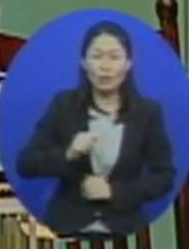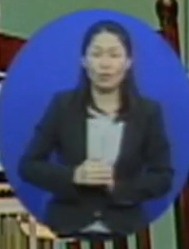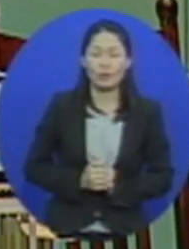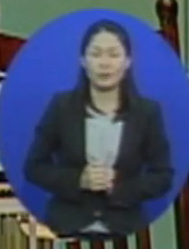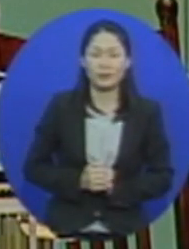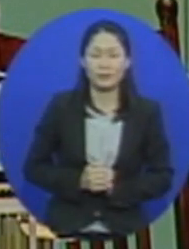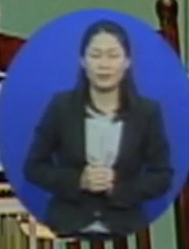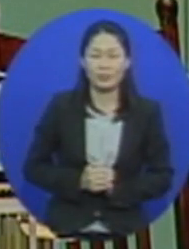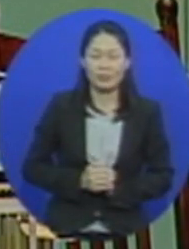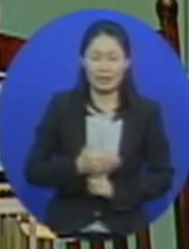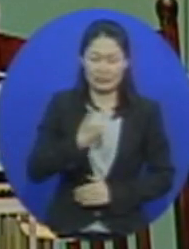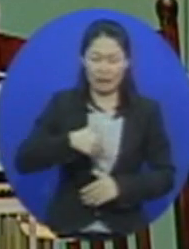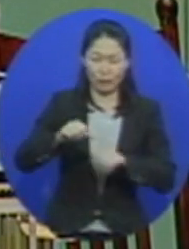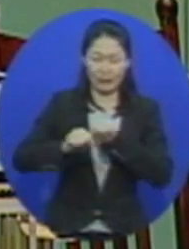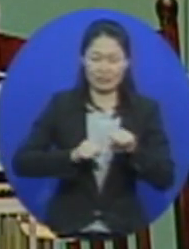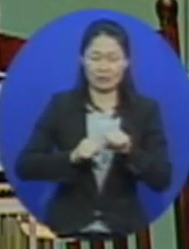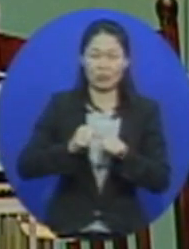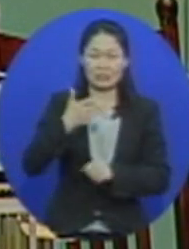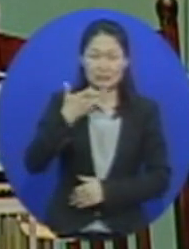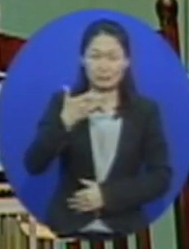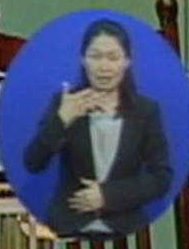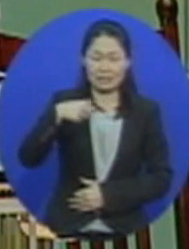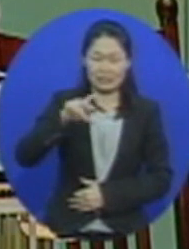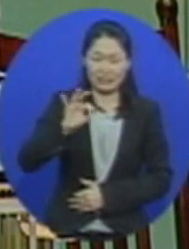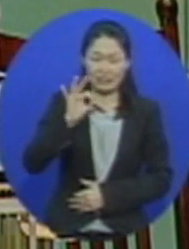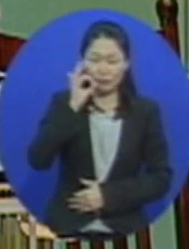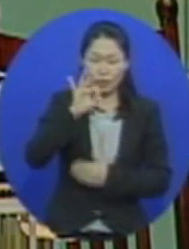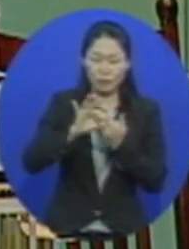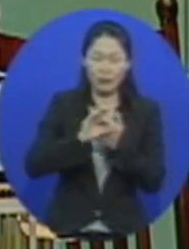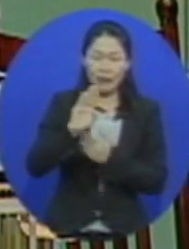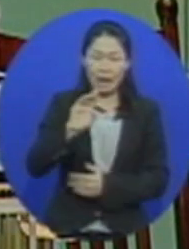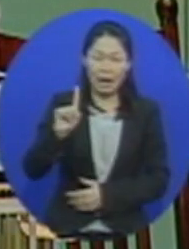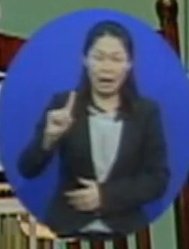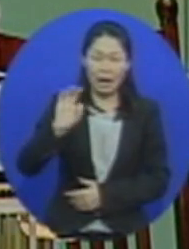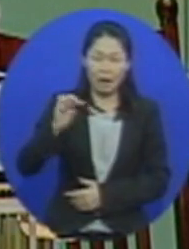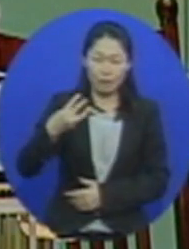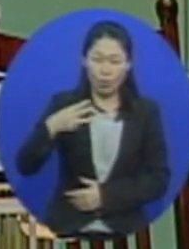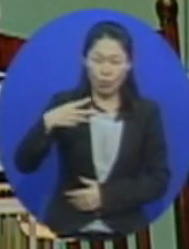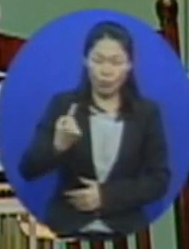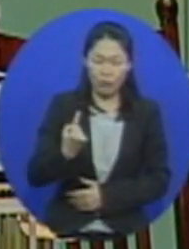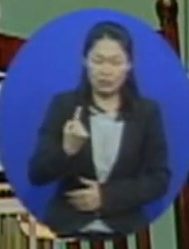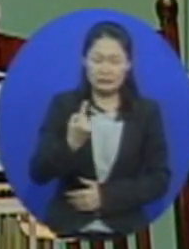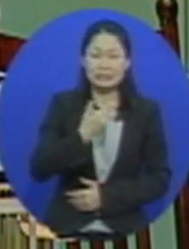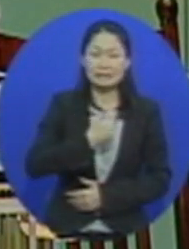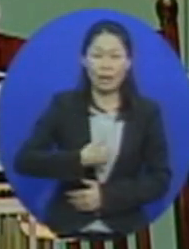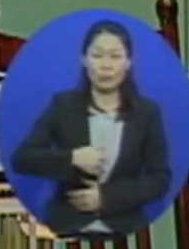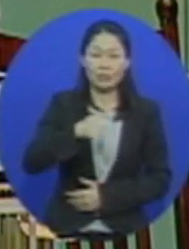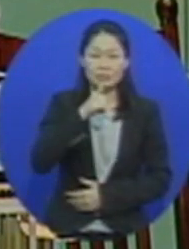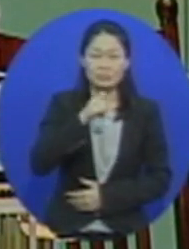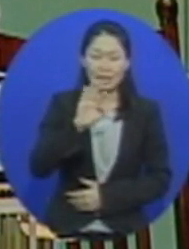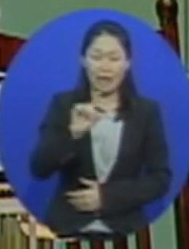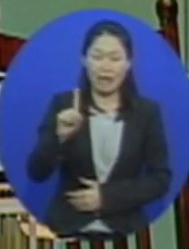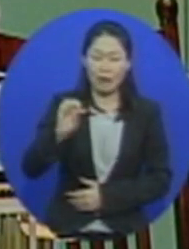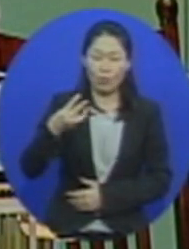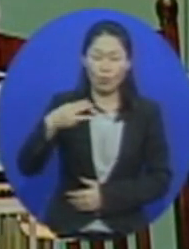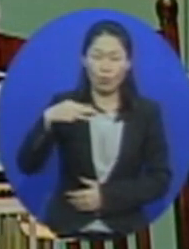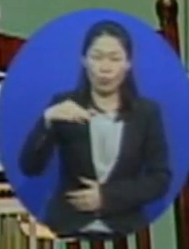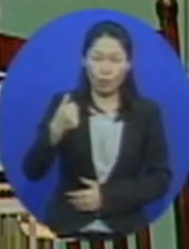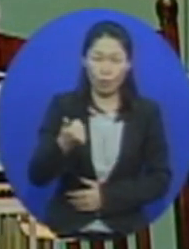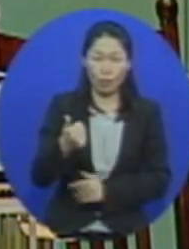사도행전 18장 해보면 아볼로 라는 아 사도가 나옵니다 이아 블록 아